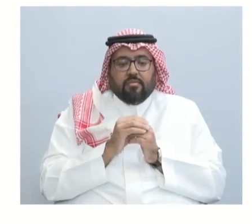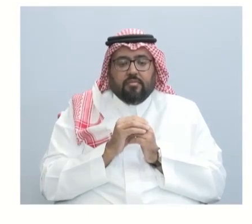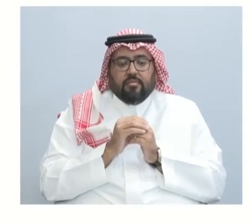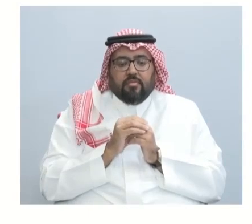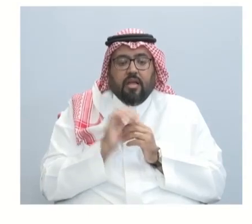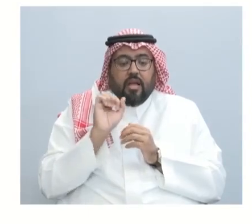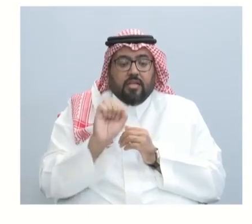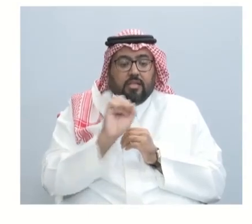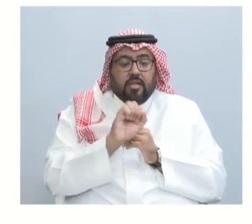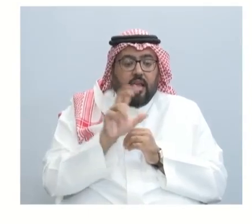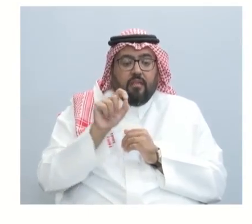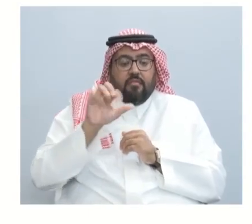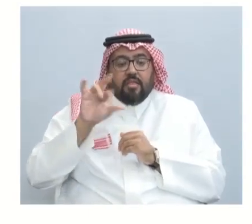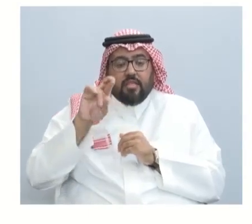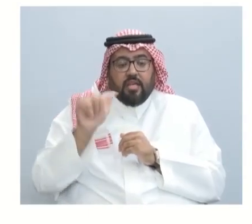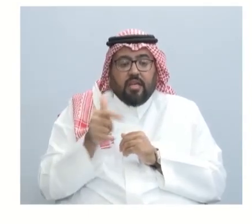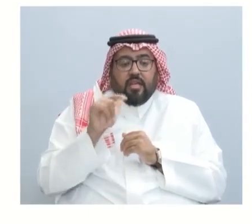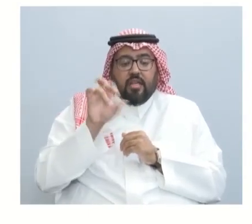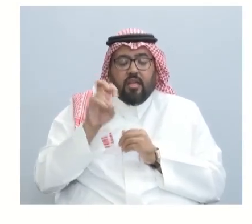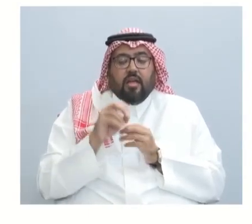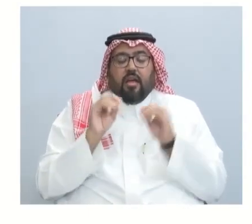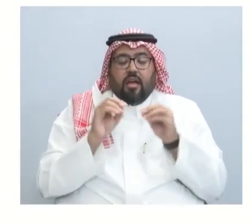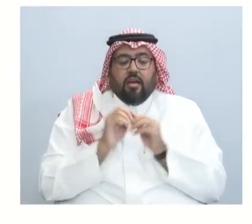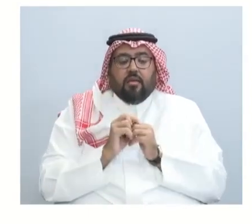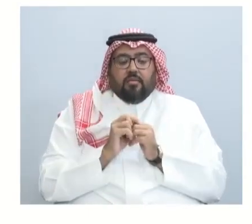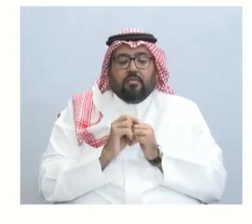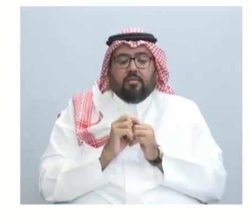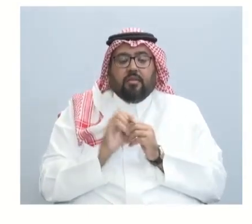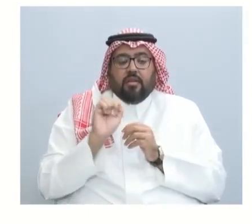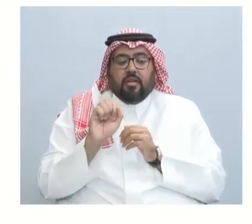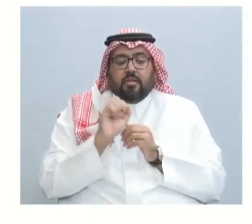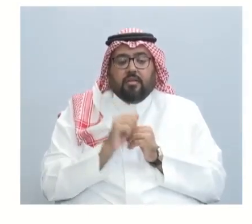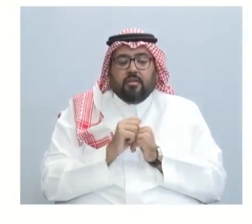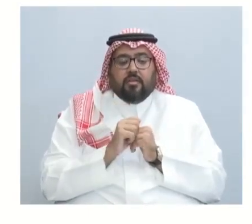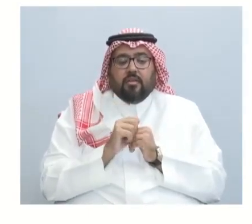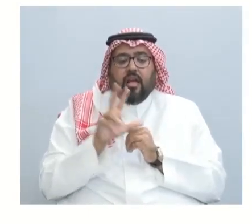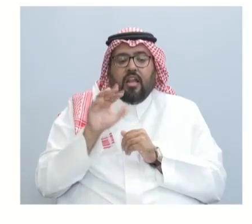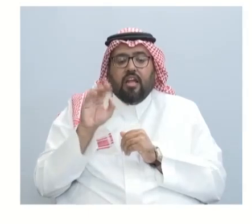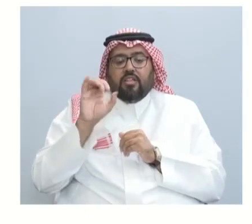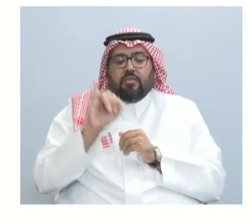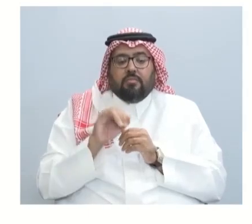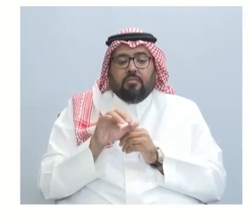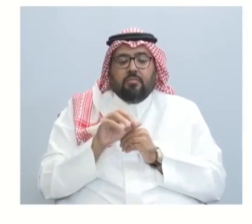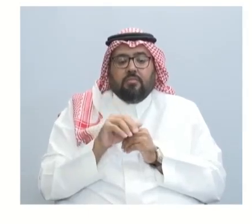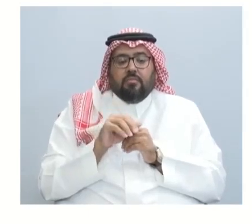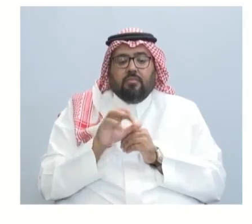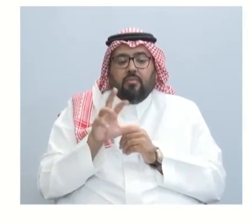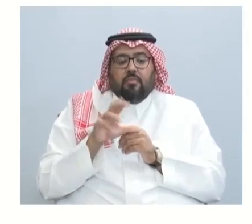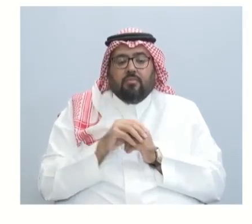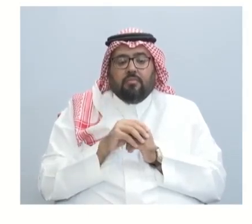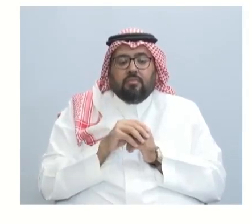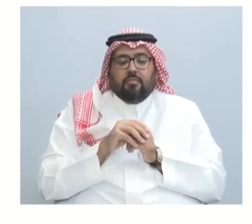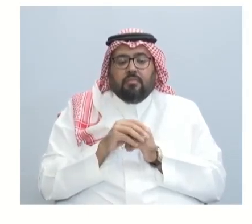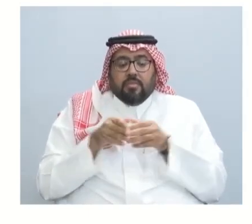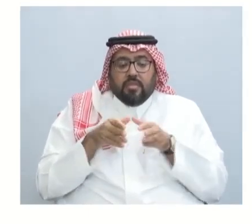الخصائص الفيزيائيه هذه الخصائص التي استخدمناها هي خصائص الحجم والمغناطيسيه الحجم وذلك